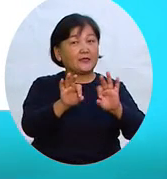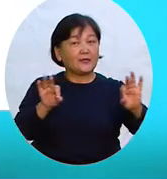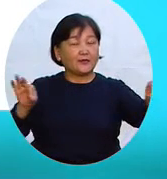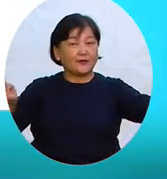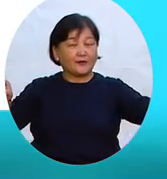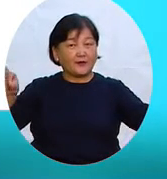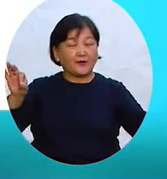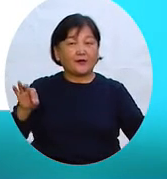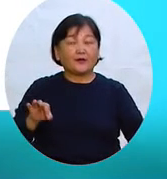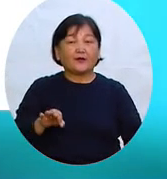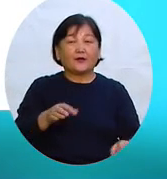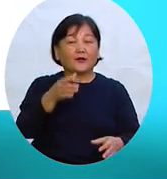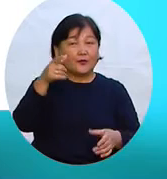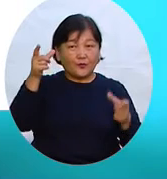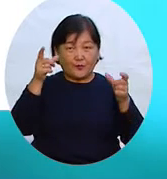од харахыг